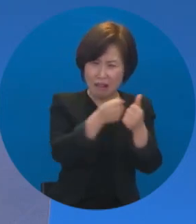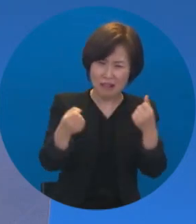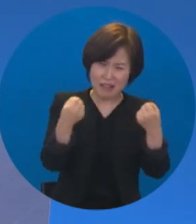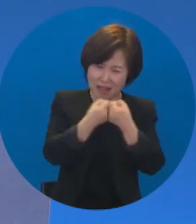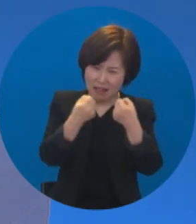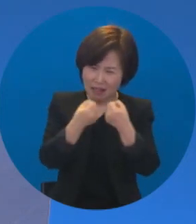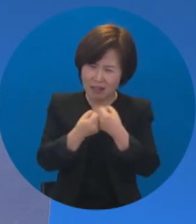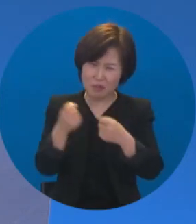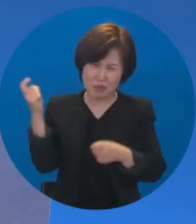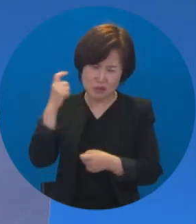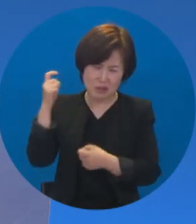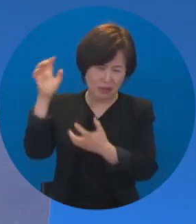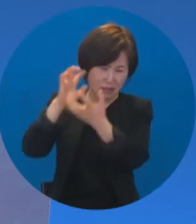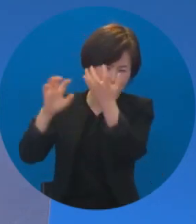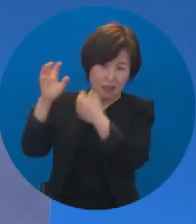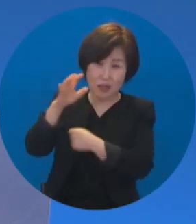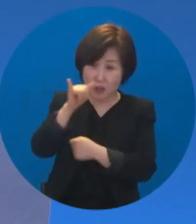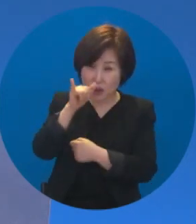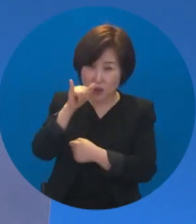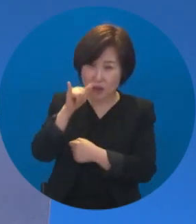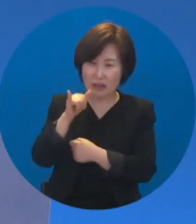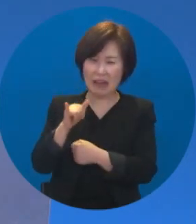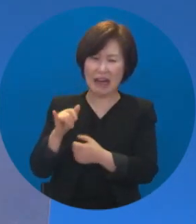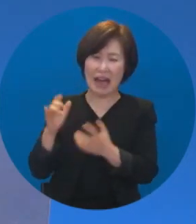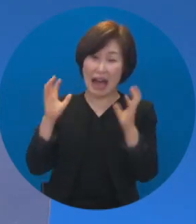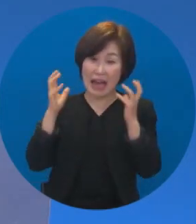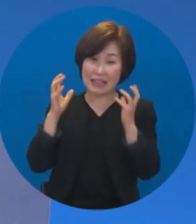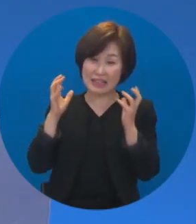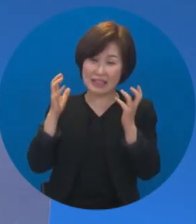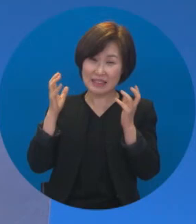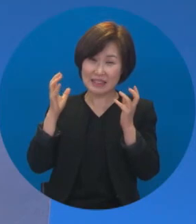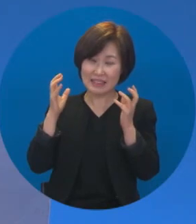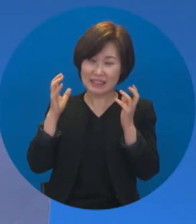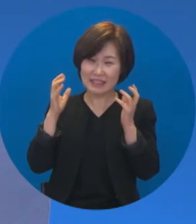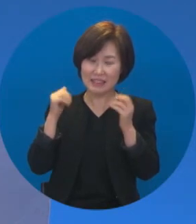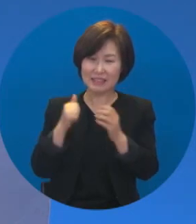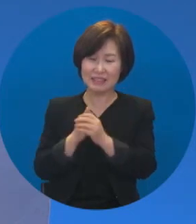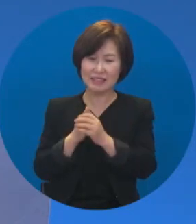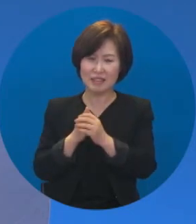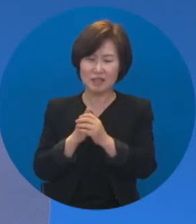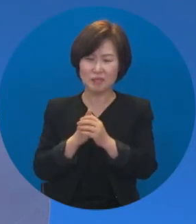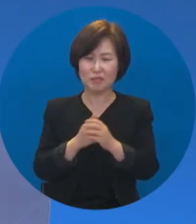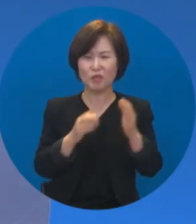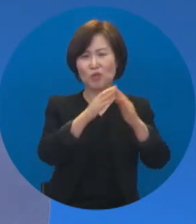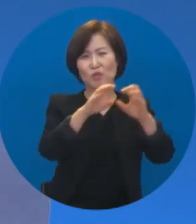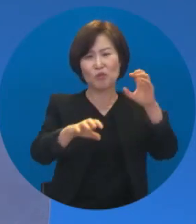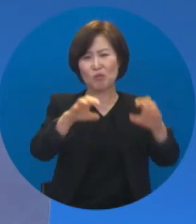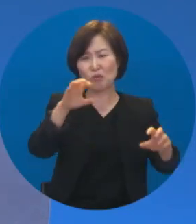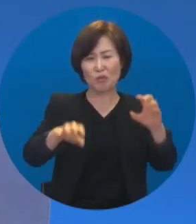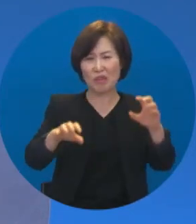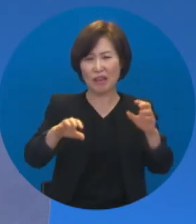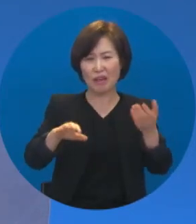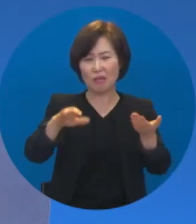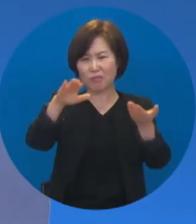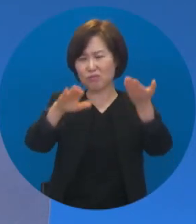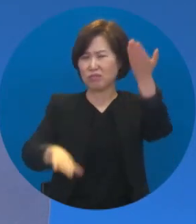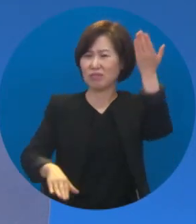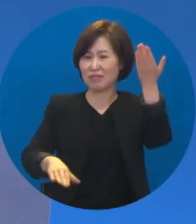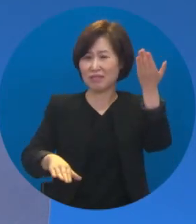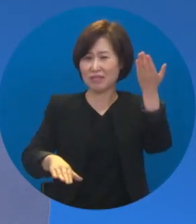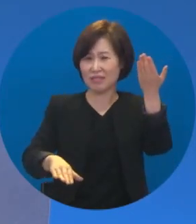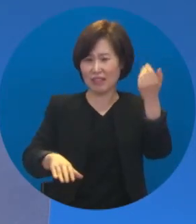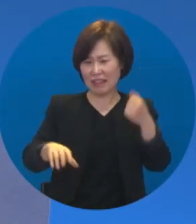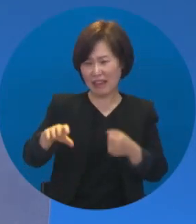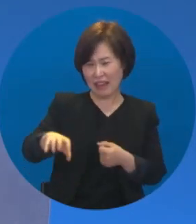몰려다니는 동네 아이들은 달동네에 살지 않는 평지에 사는 아이들에게 위화감이었던 그런 동네, 칙칙한 동네에